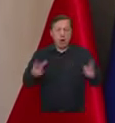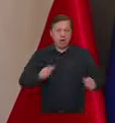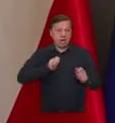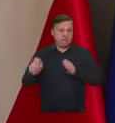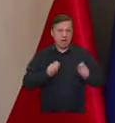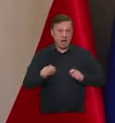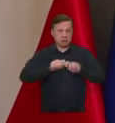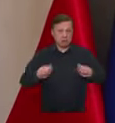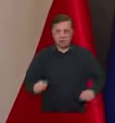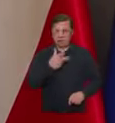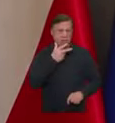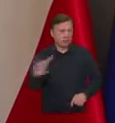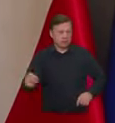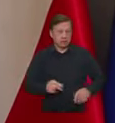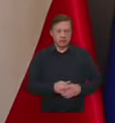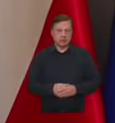że to jest przerwa, która ma